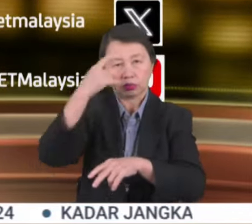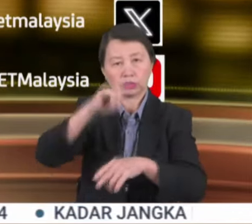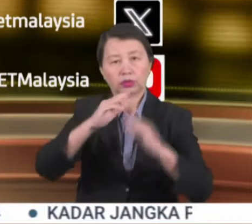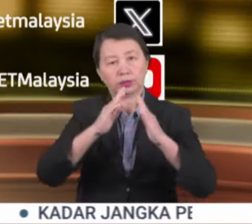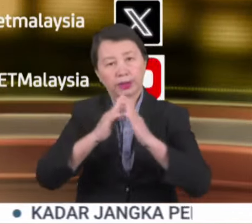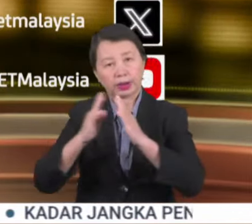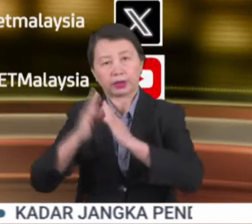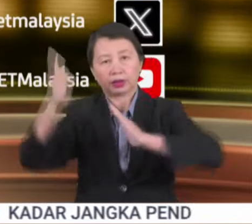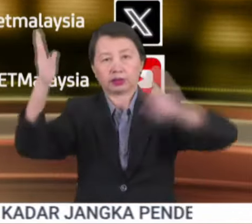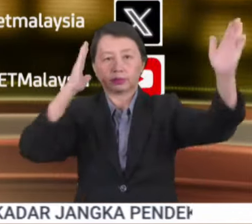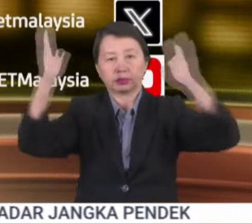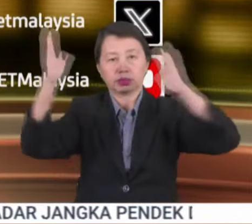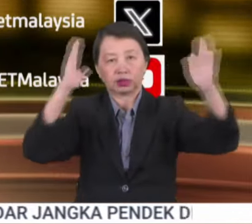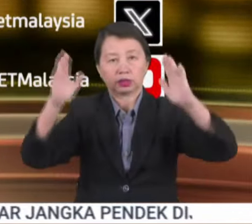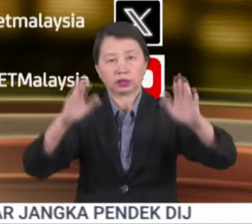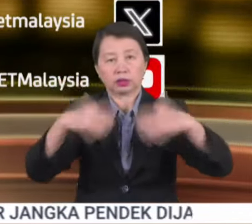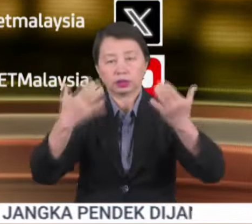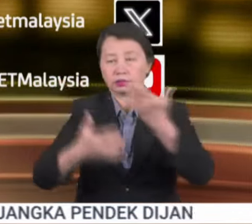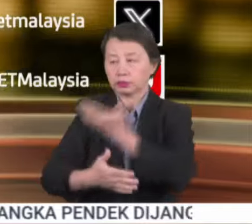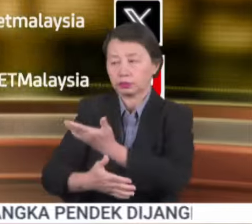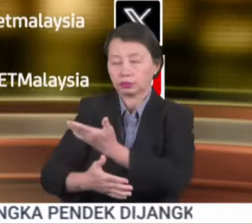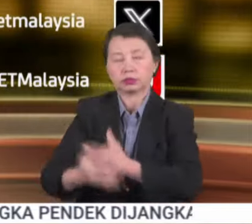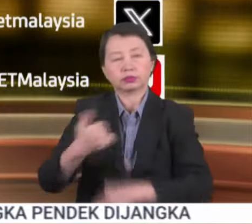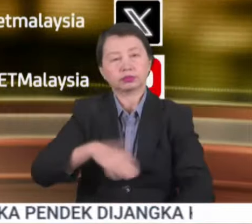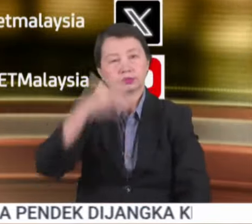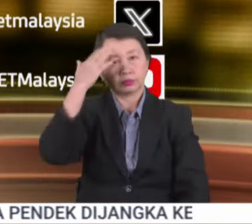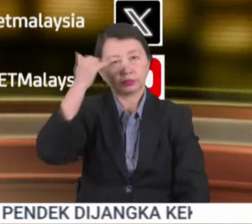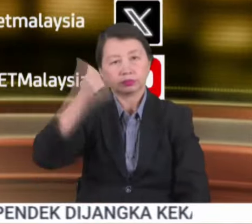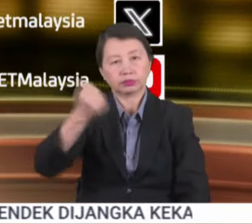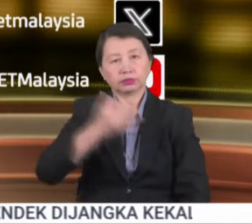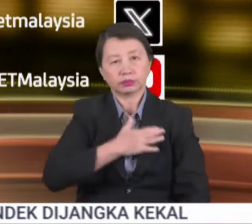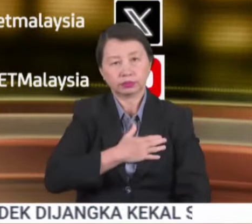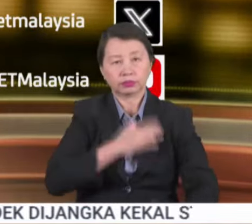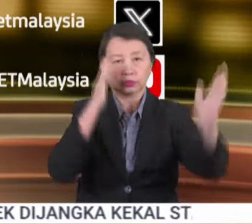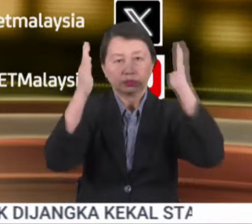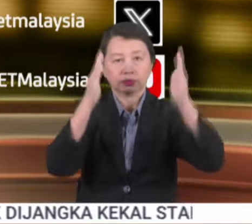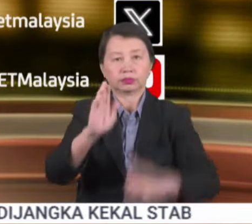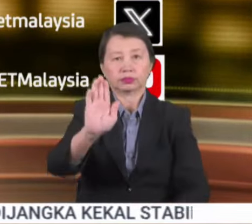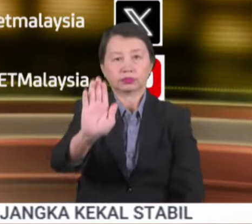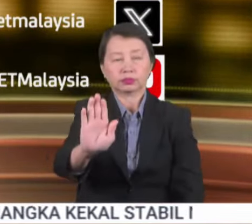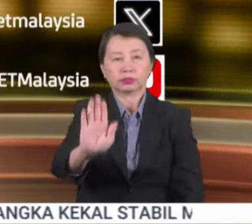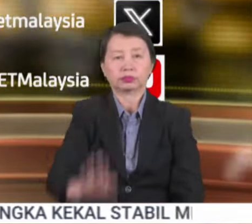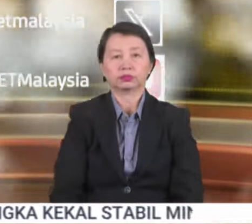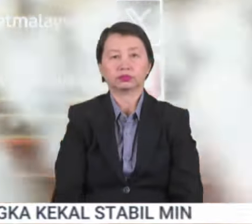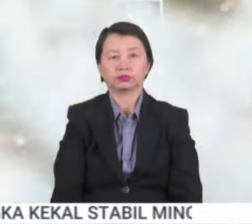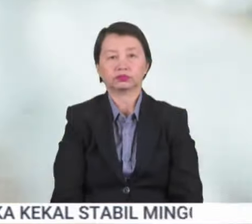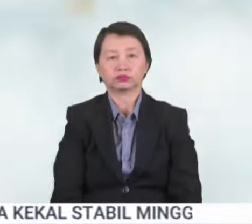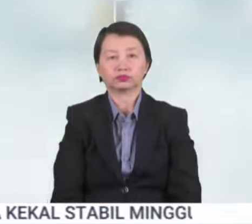bandar-bandar utama di seluruh Malaysia. Saya Anis Asma, Assalamualaikum dan Salam Malaysia Madani.